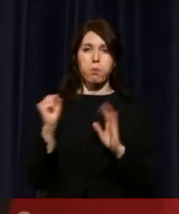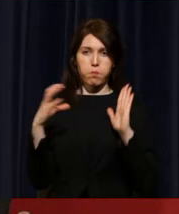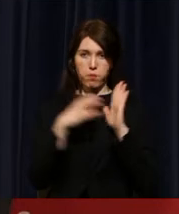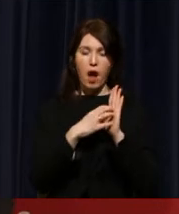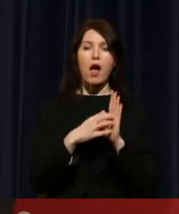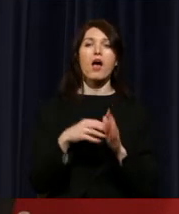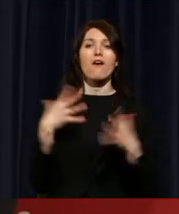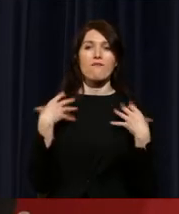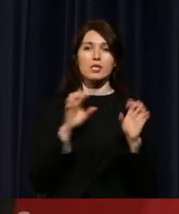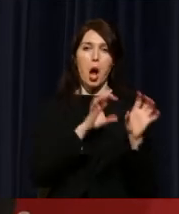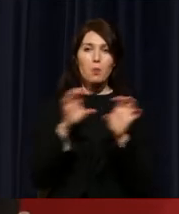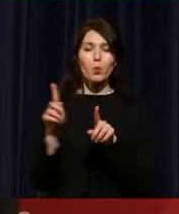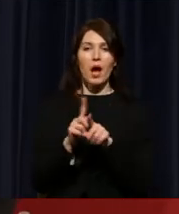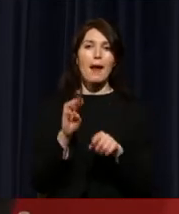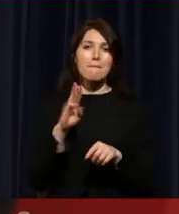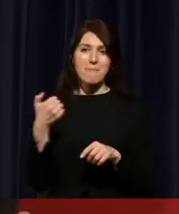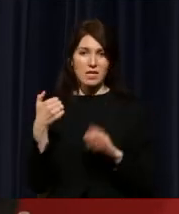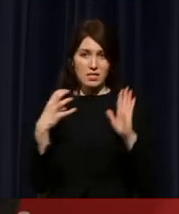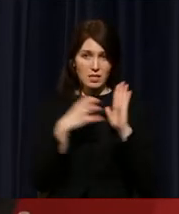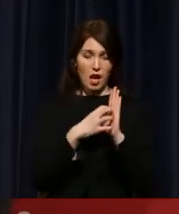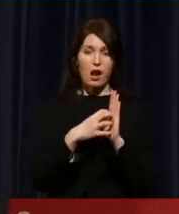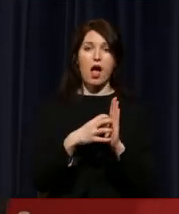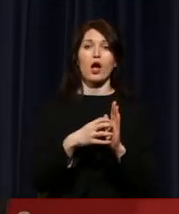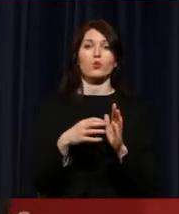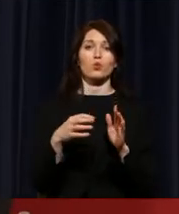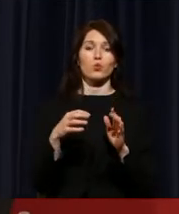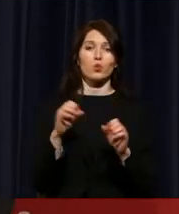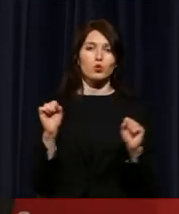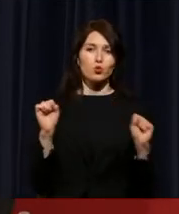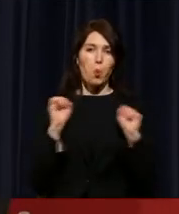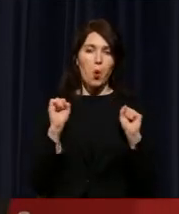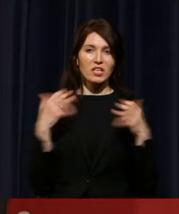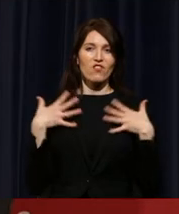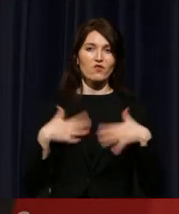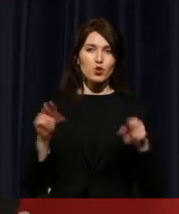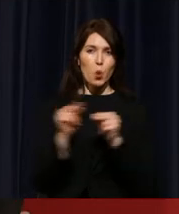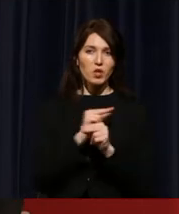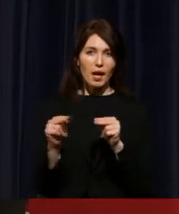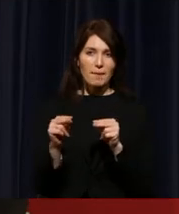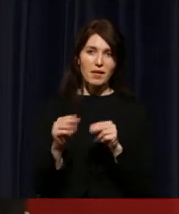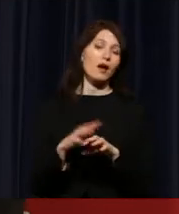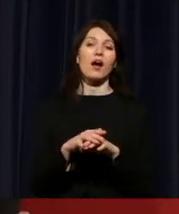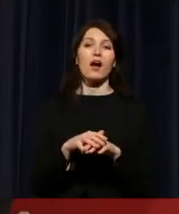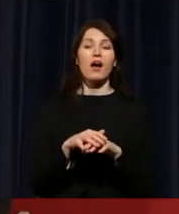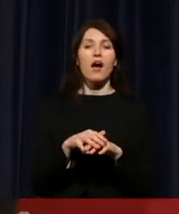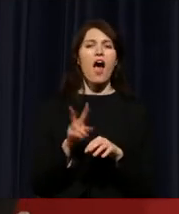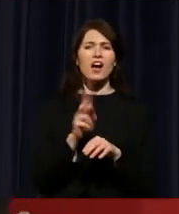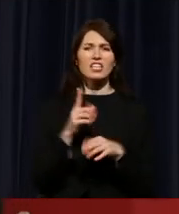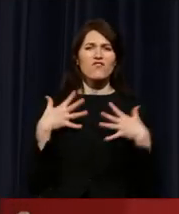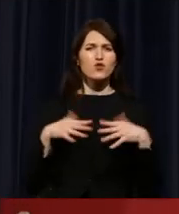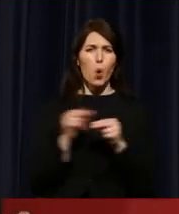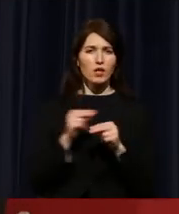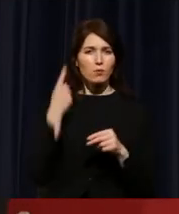veselības aprūpē un arī pēc tam maģistra grādu. Sporta fizioterapijā vai veselības aprūpē. Kas ir fizioterapija? Es pieļauju,